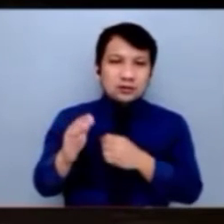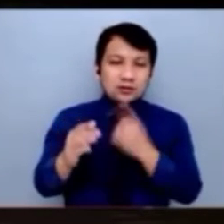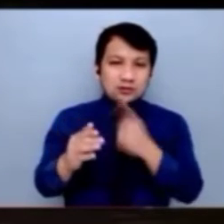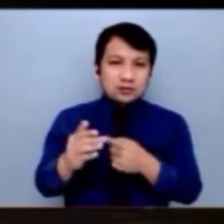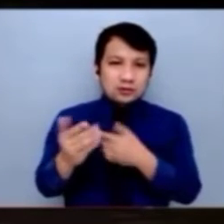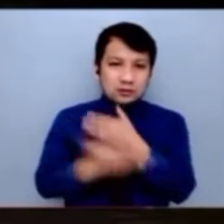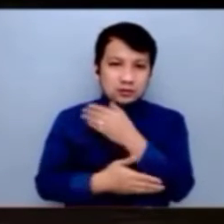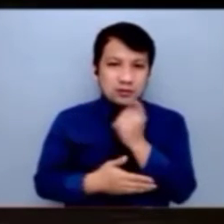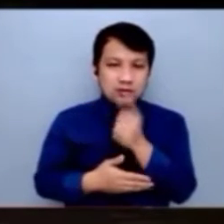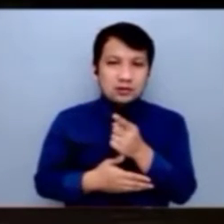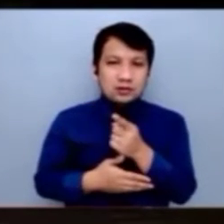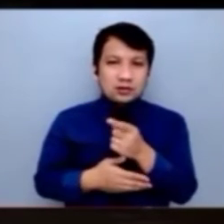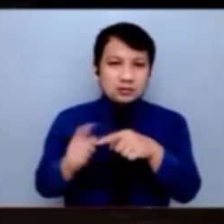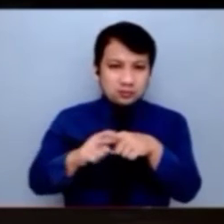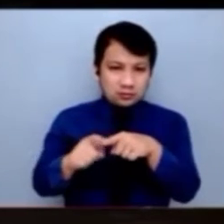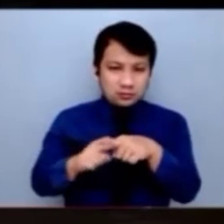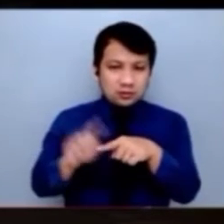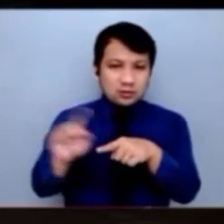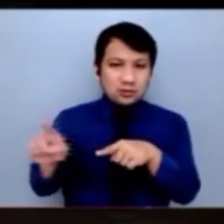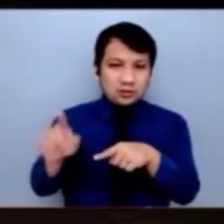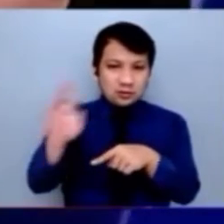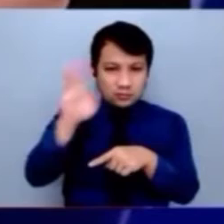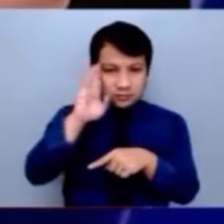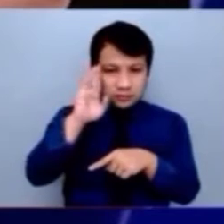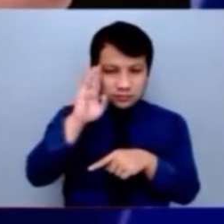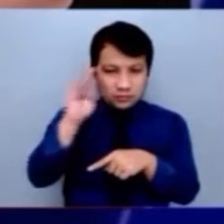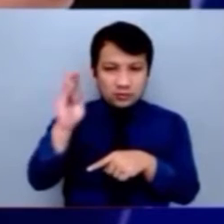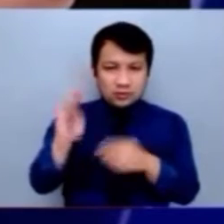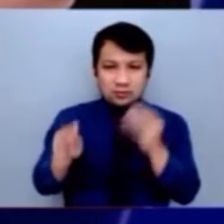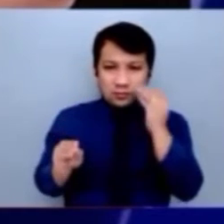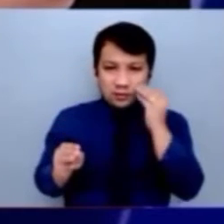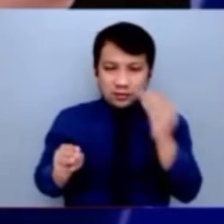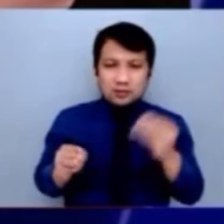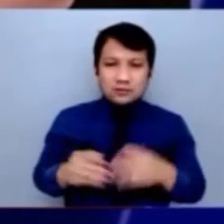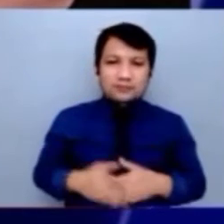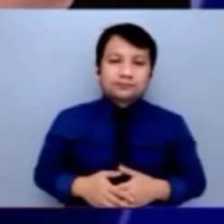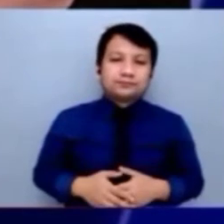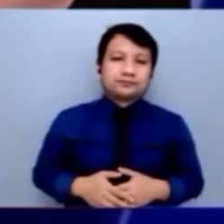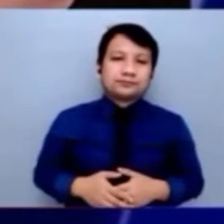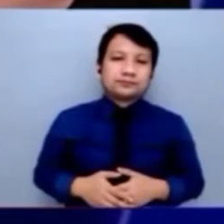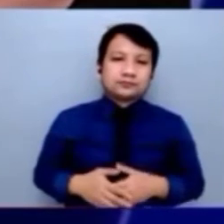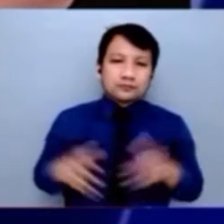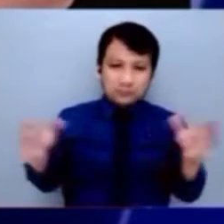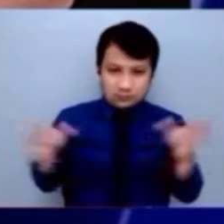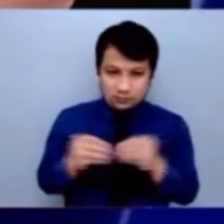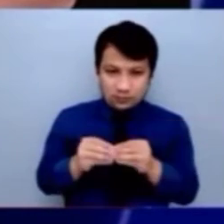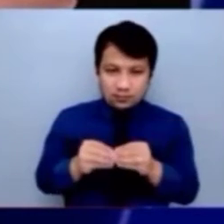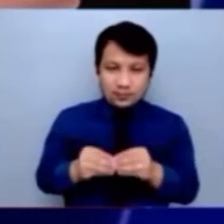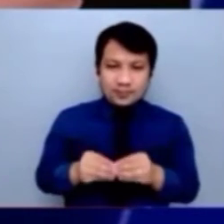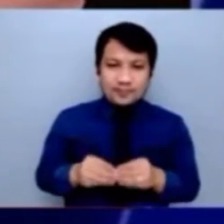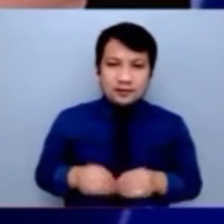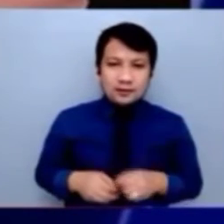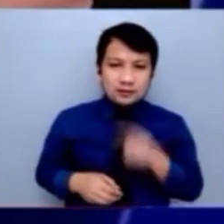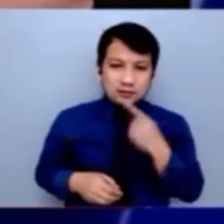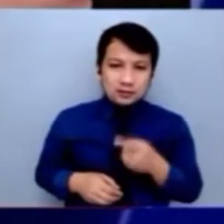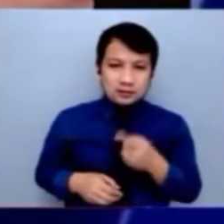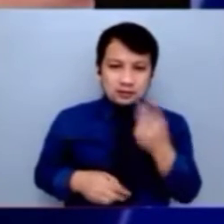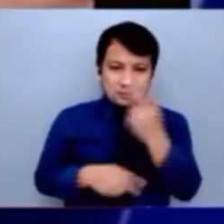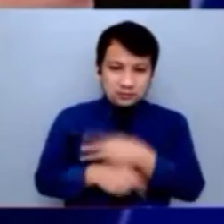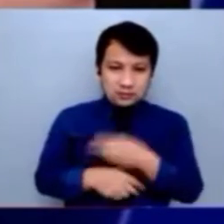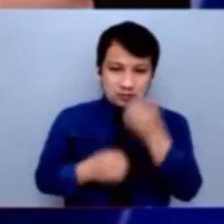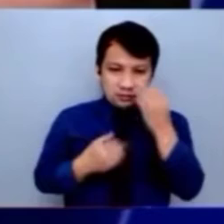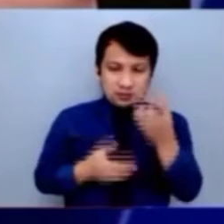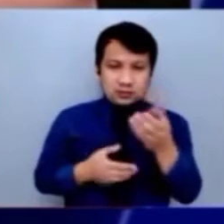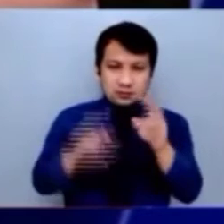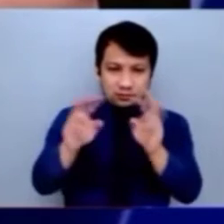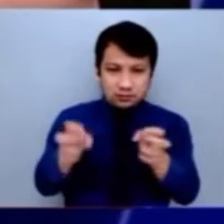kanilang lugar. Bok, Mayan. Mon, sorry, magko-compound question ako sa inyo, dalawa na to, pagsunurin ko na lang. May issue nga tayo sa